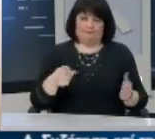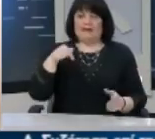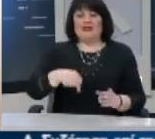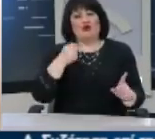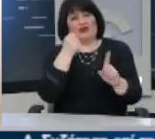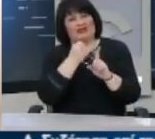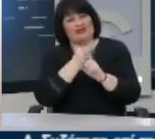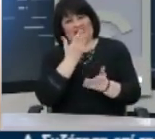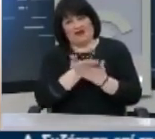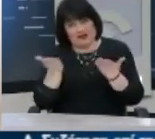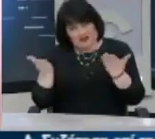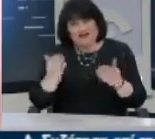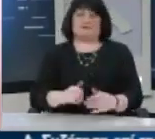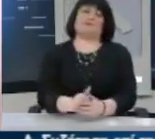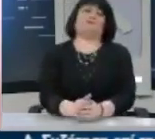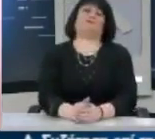τη